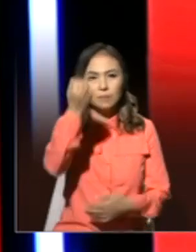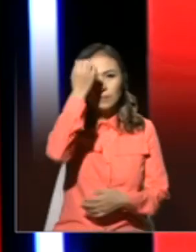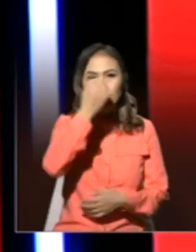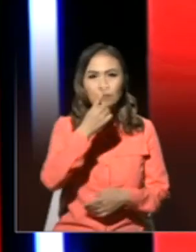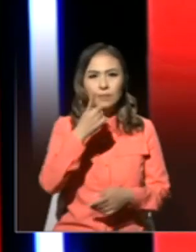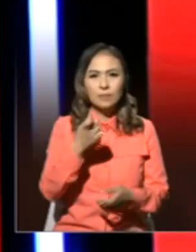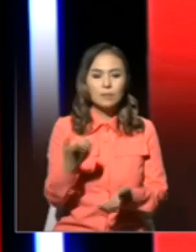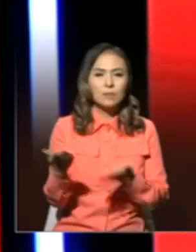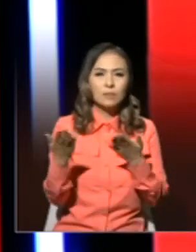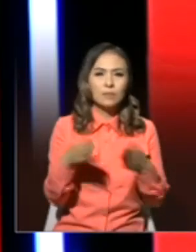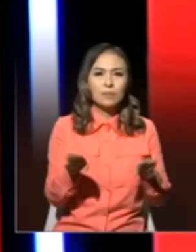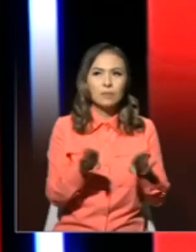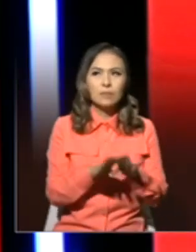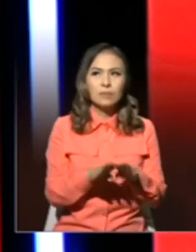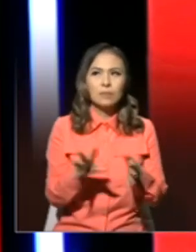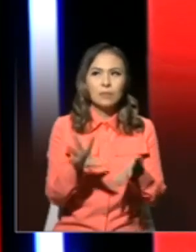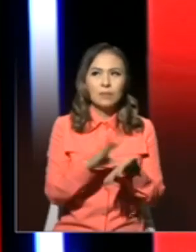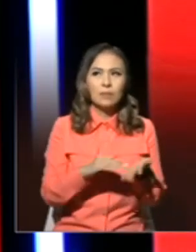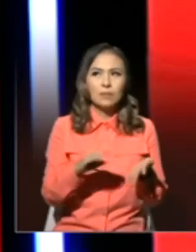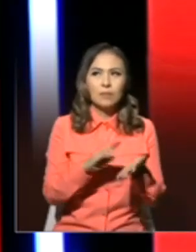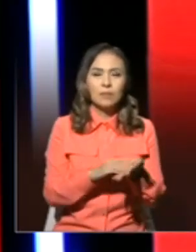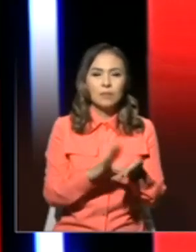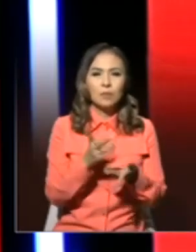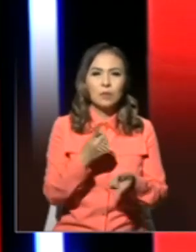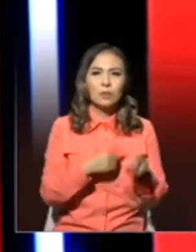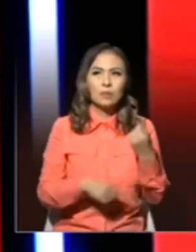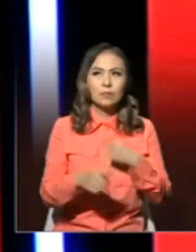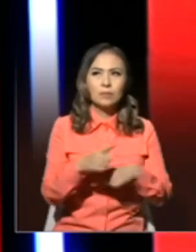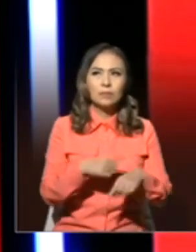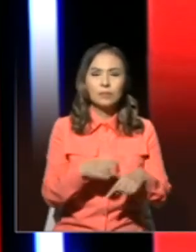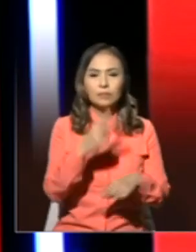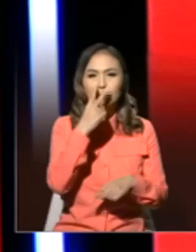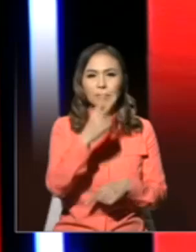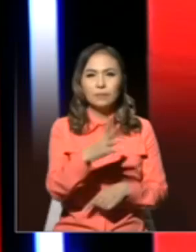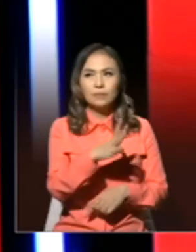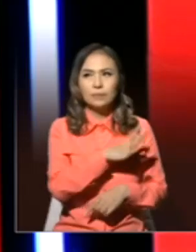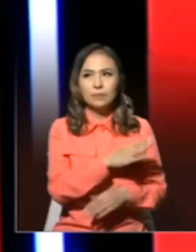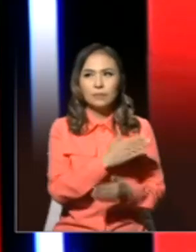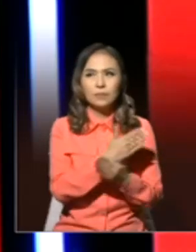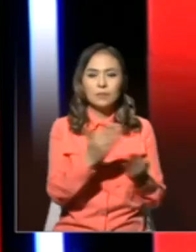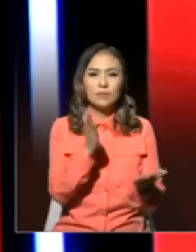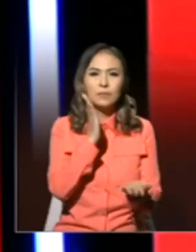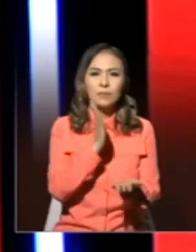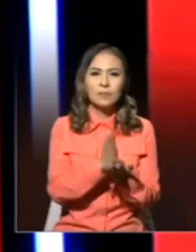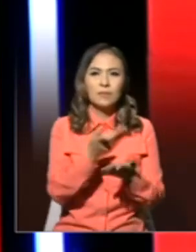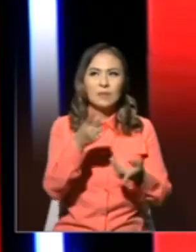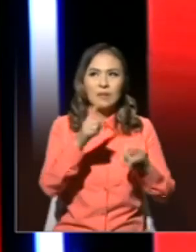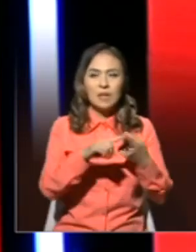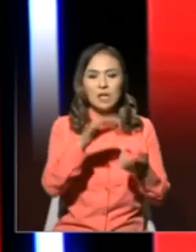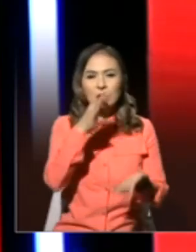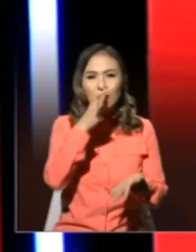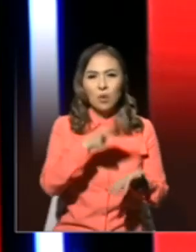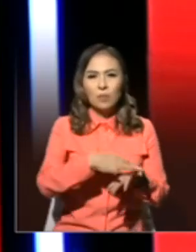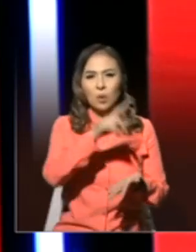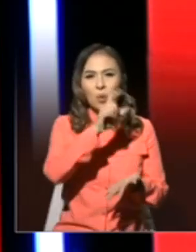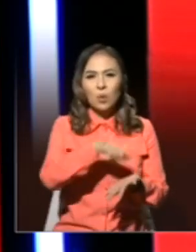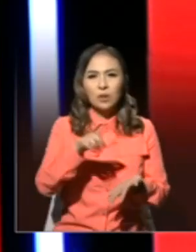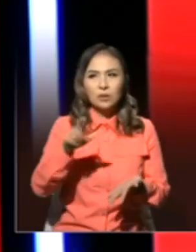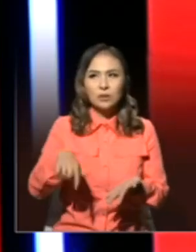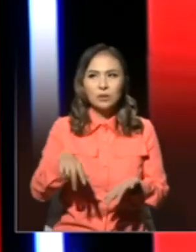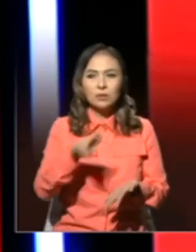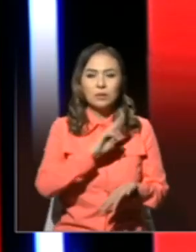алғыс айтамыз. Тағы да бұл хабарға, тақырыпқа ораламыз және өзіңіз көрдіңіз ғой, сіздерге тікелей қатысты жауапты